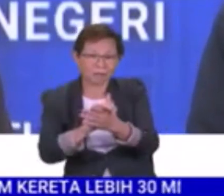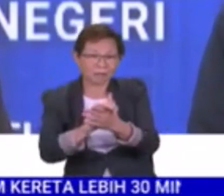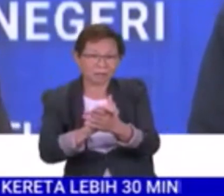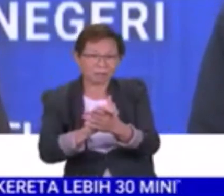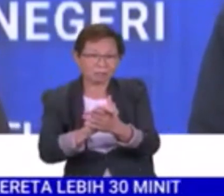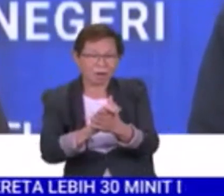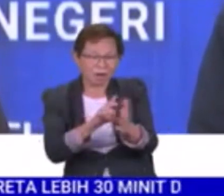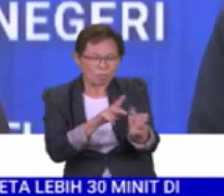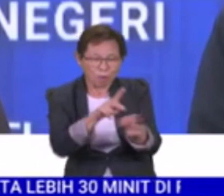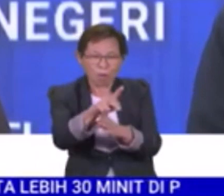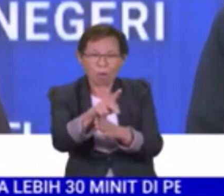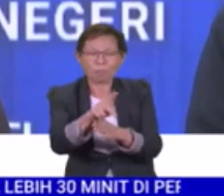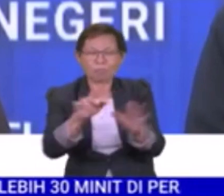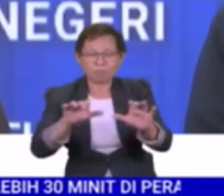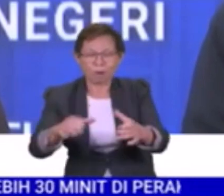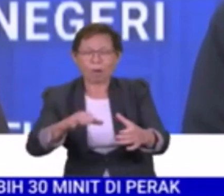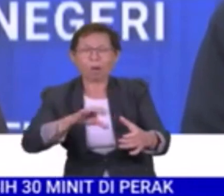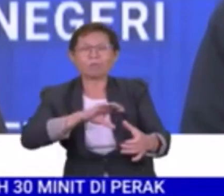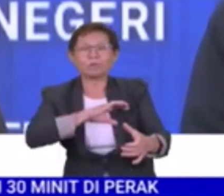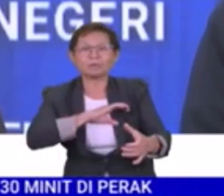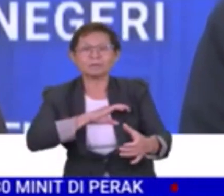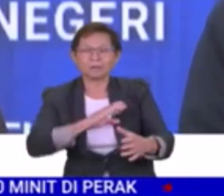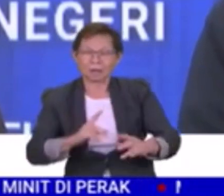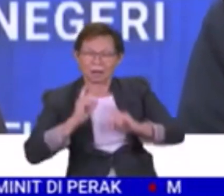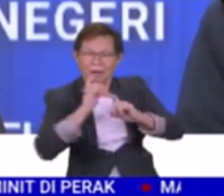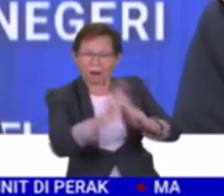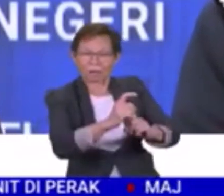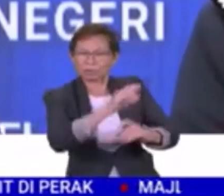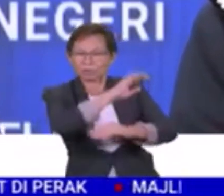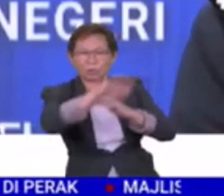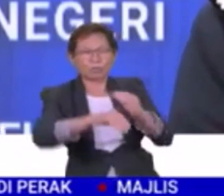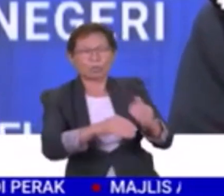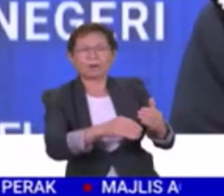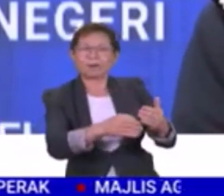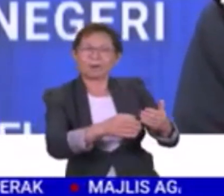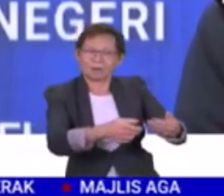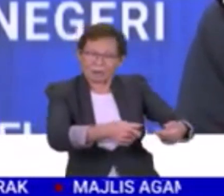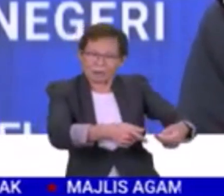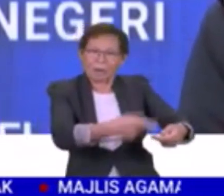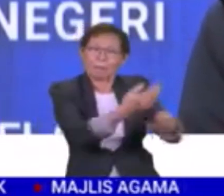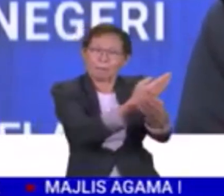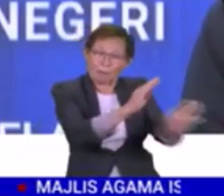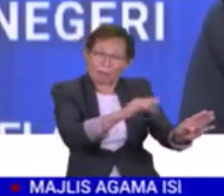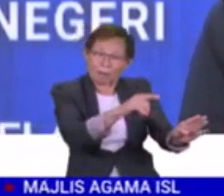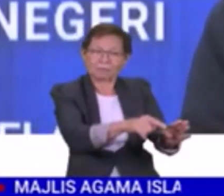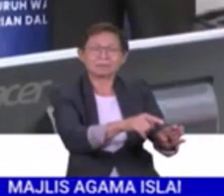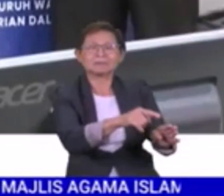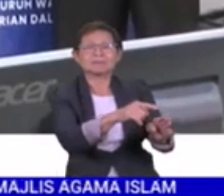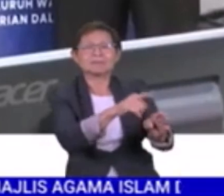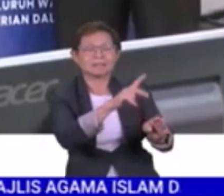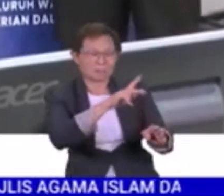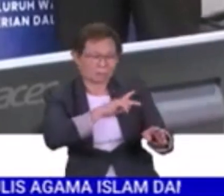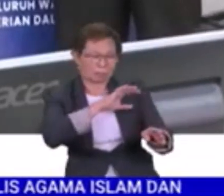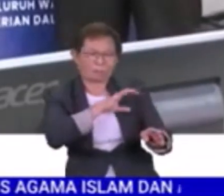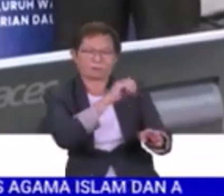polis. Saya berikan sepenuh ruang dan kebebasan kepada Tan Sri Akhir dan pasukannya.